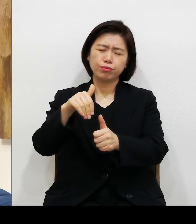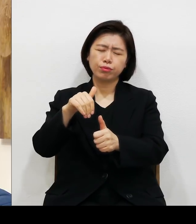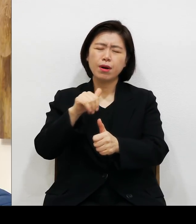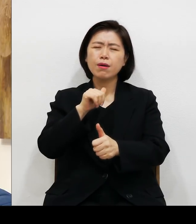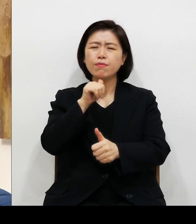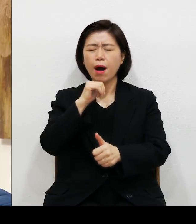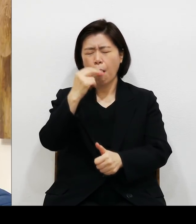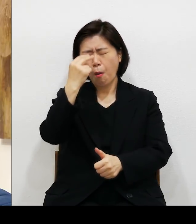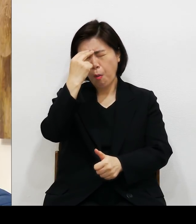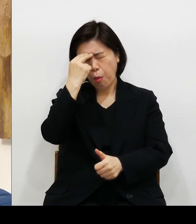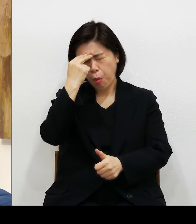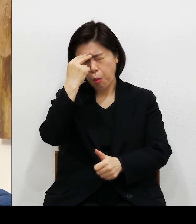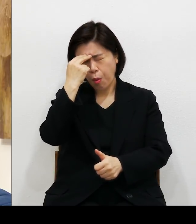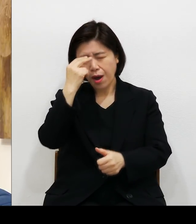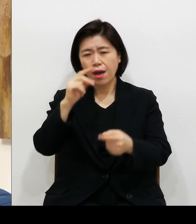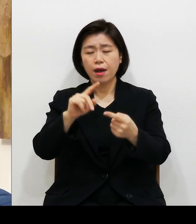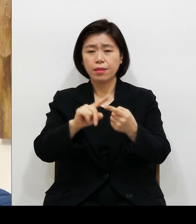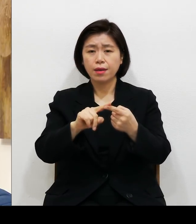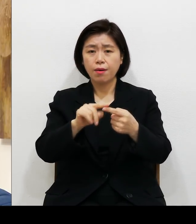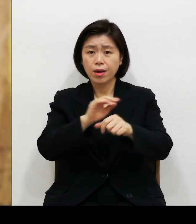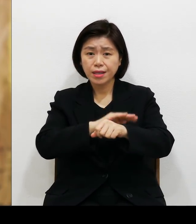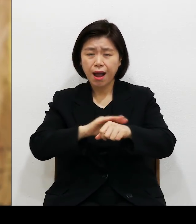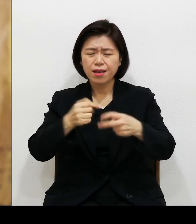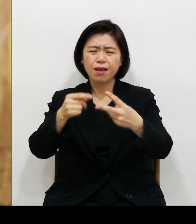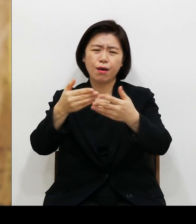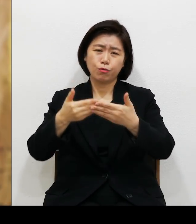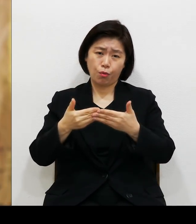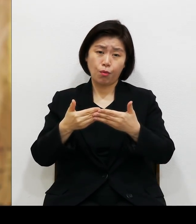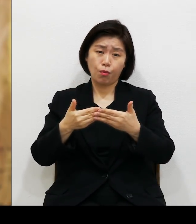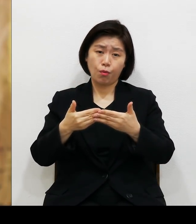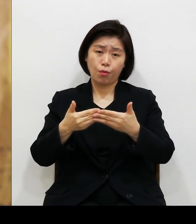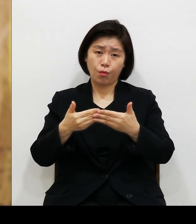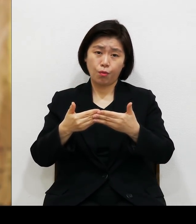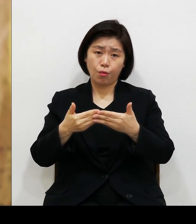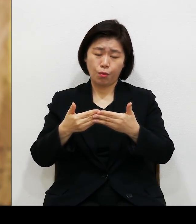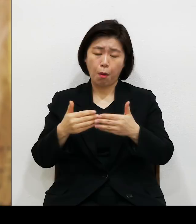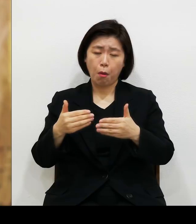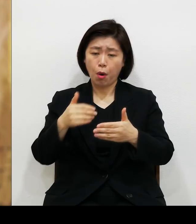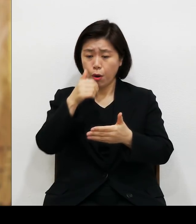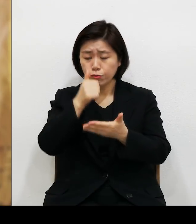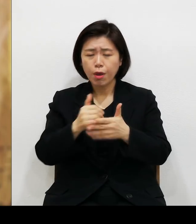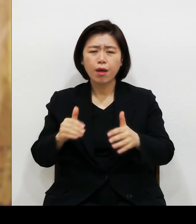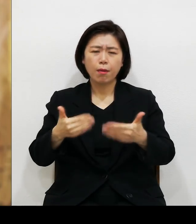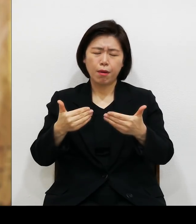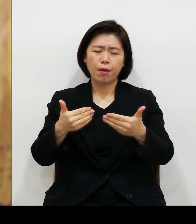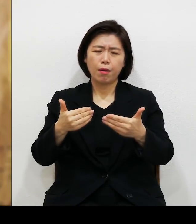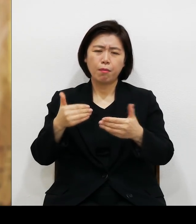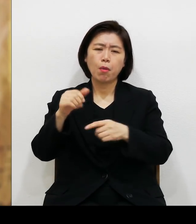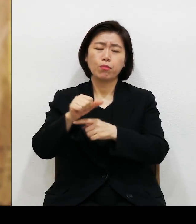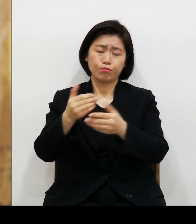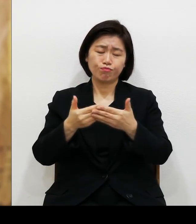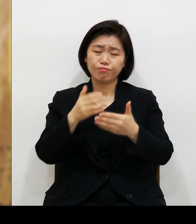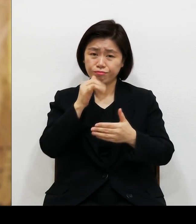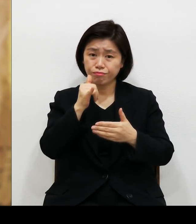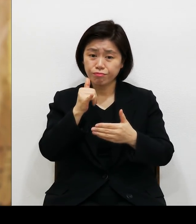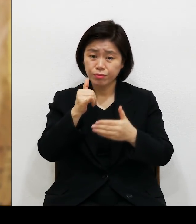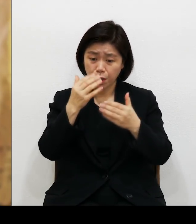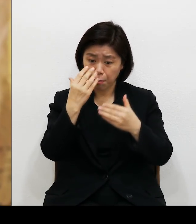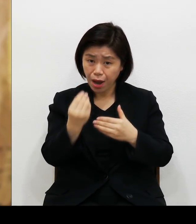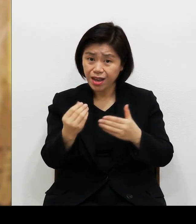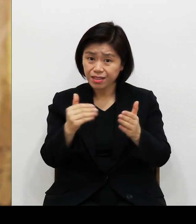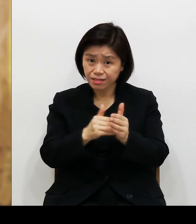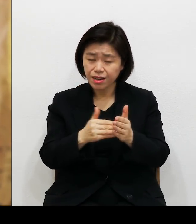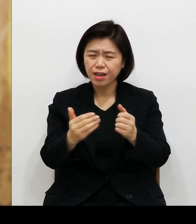돼서는 선처받고 막 도움받았던 게 떠올라서 그래? 나도 그럼 비슷한 상황이니까 나도 그러면 뭐 이렇게